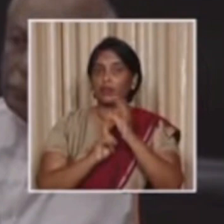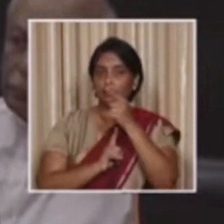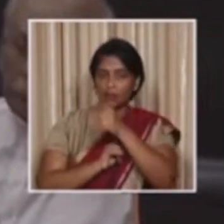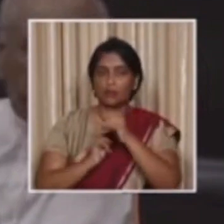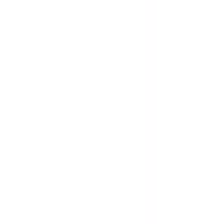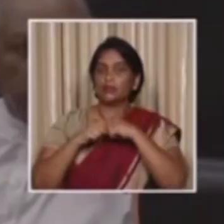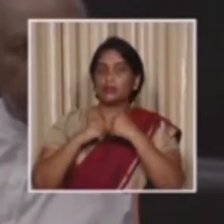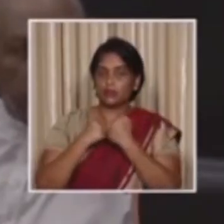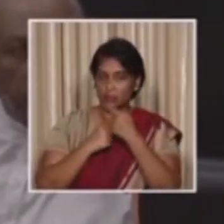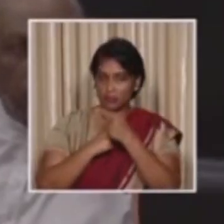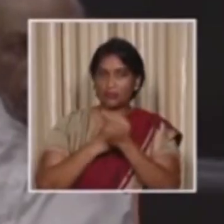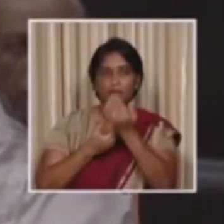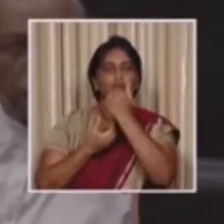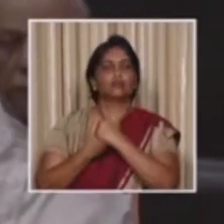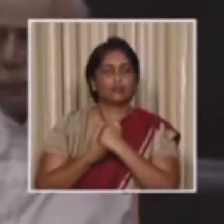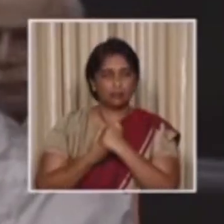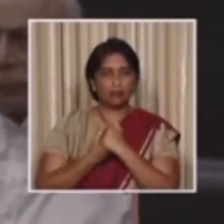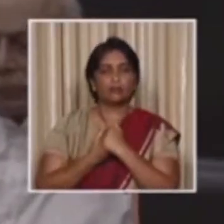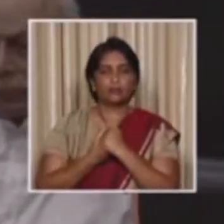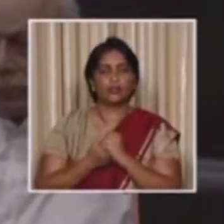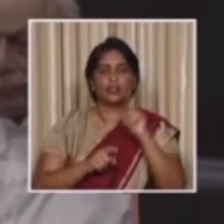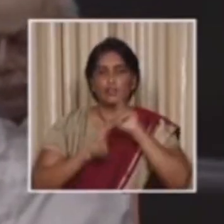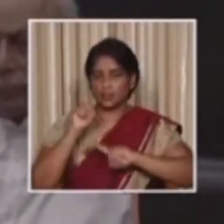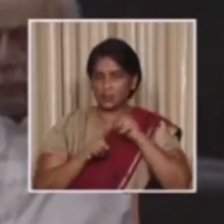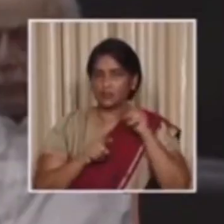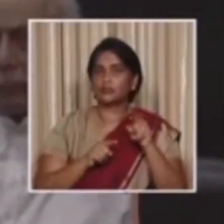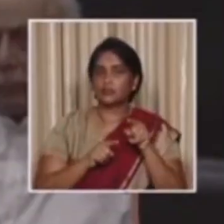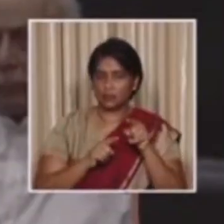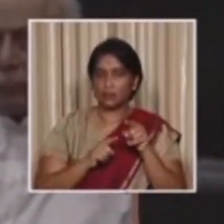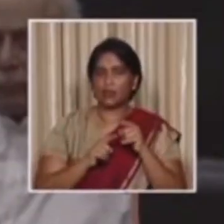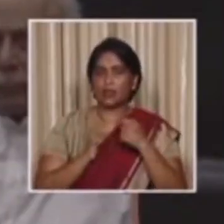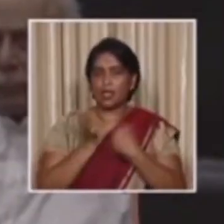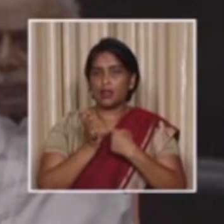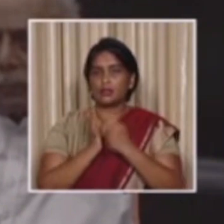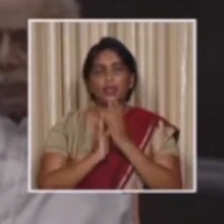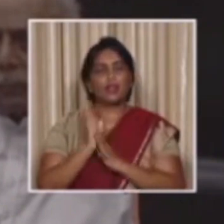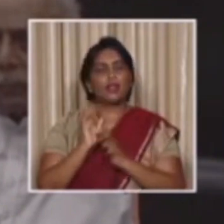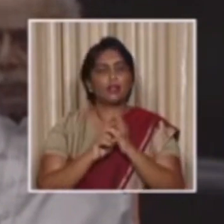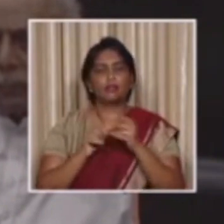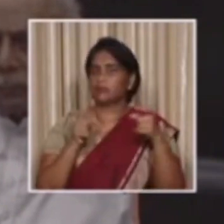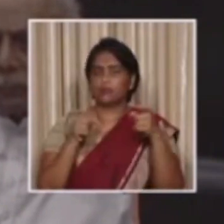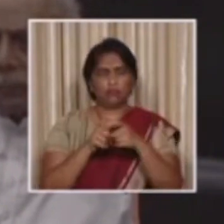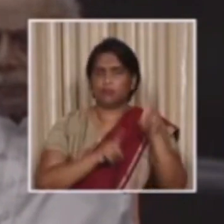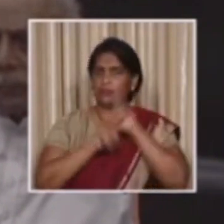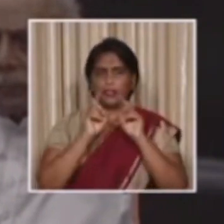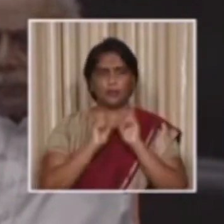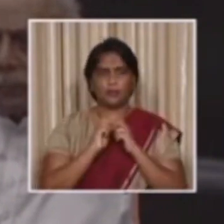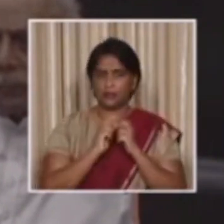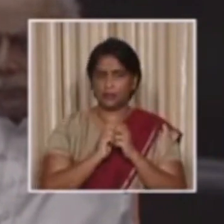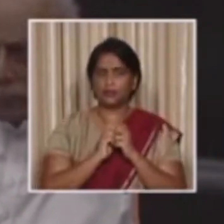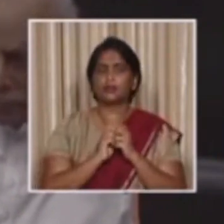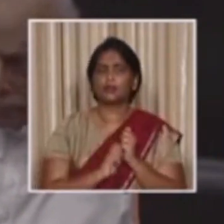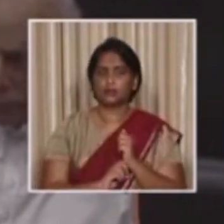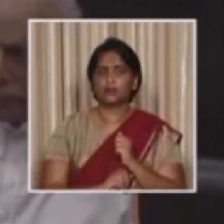සජීවී නායකයාටත් සහභාගී වෙන්න පුළුවන් ඒ ගැන සාකච්ඡා කරන්න. අපේ සියඹලා පිට ඇමතුමායක ඒ ගැන කිසිම ප්‍රශ්නයක් නැහැ. We want